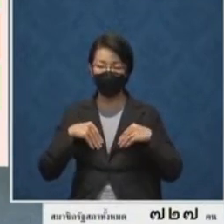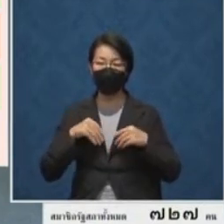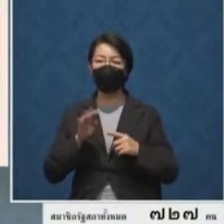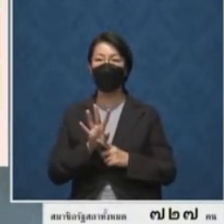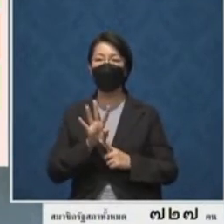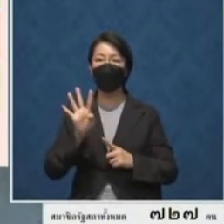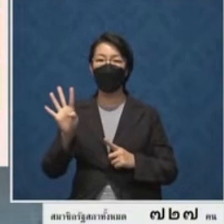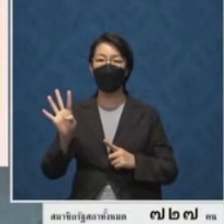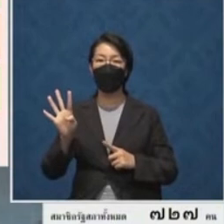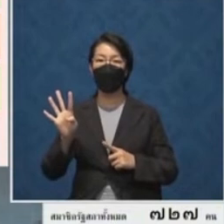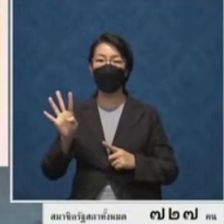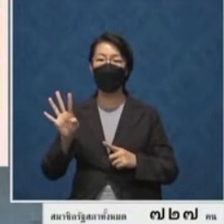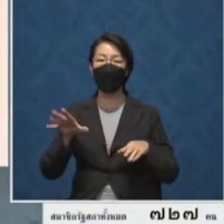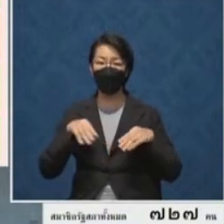การ